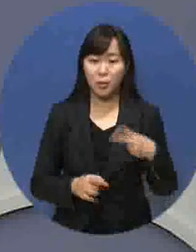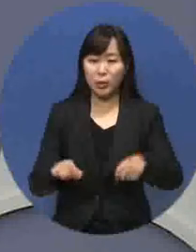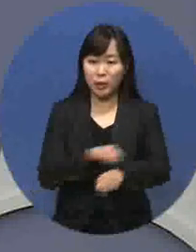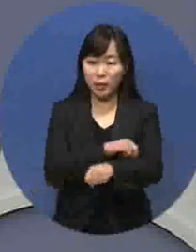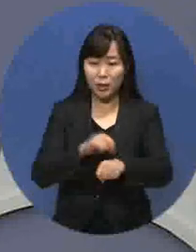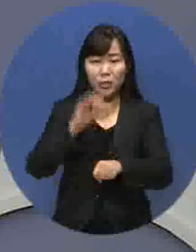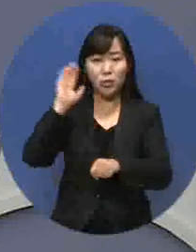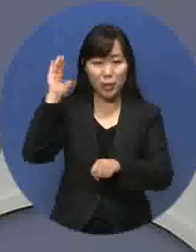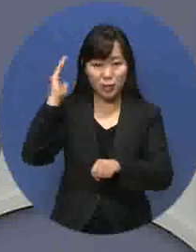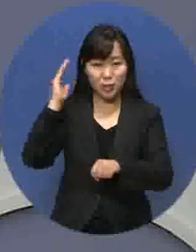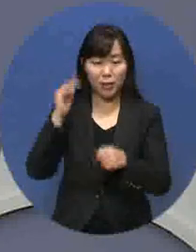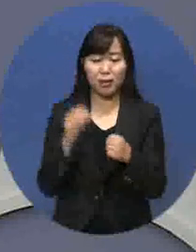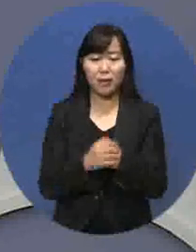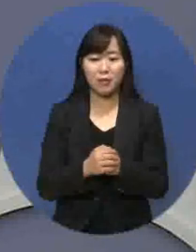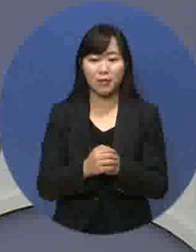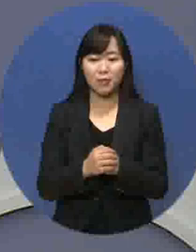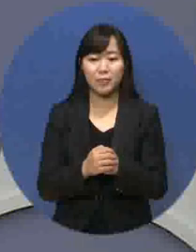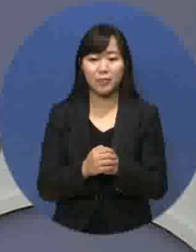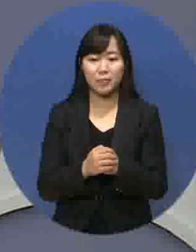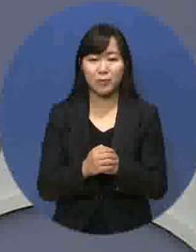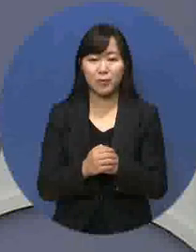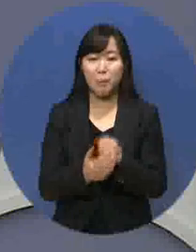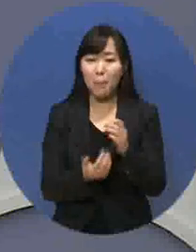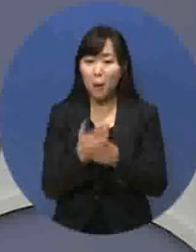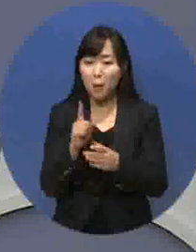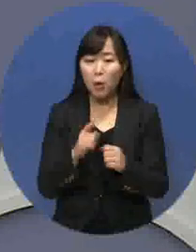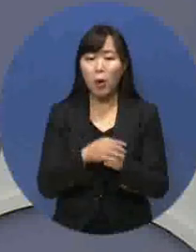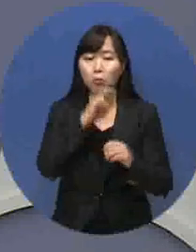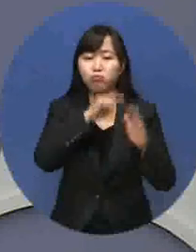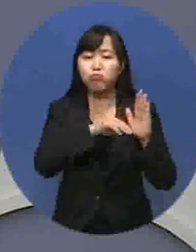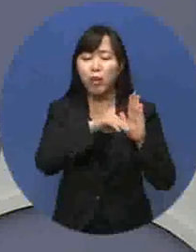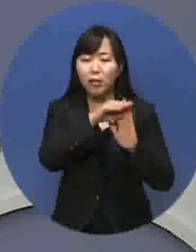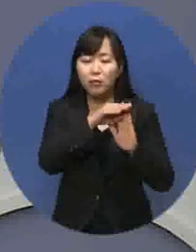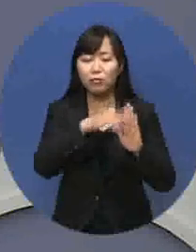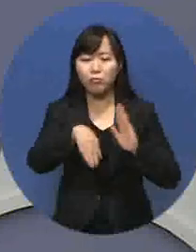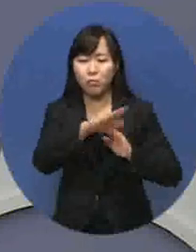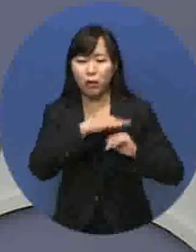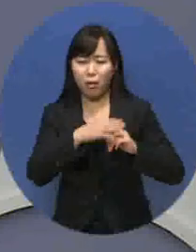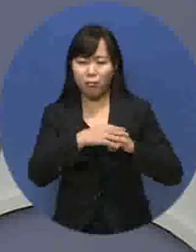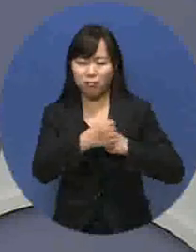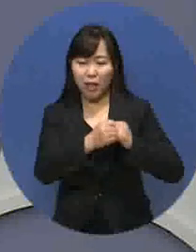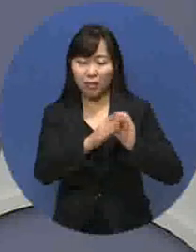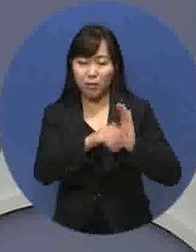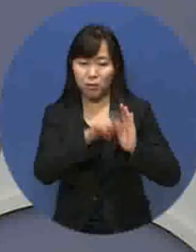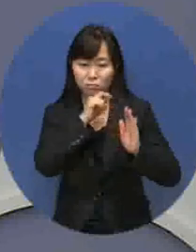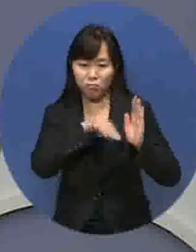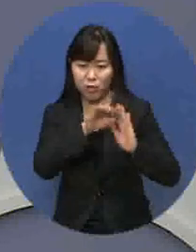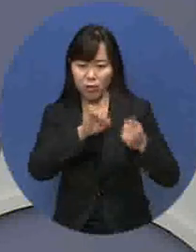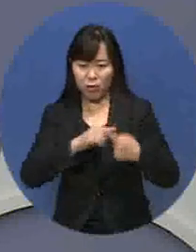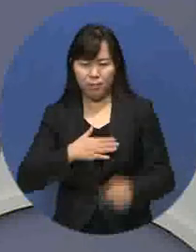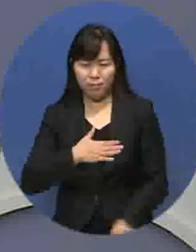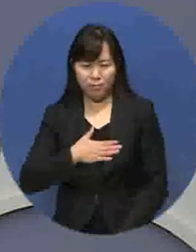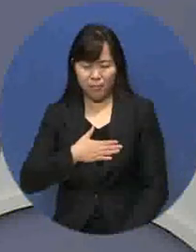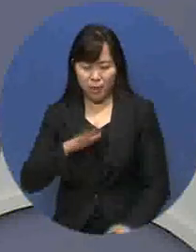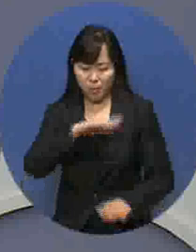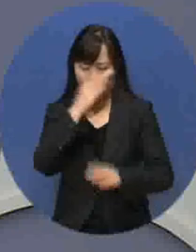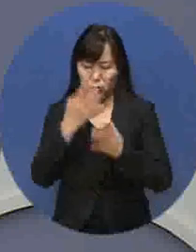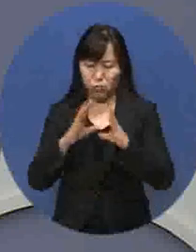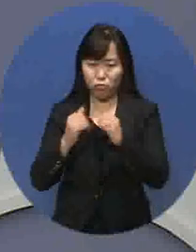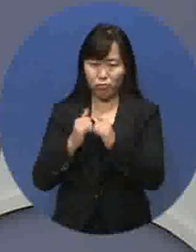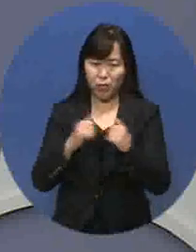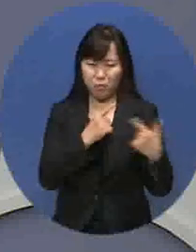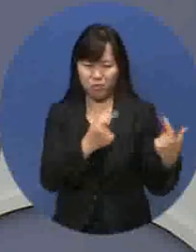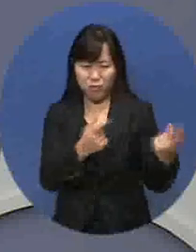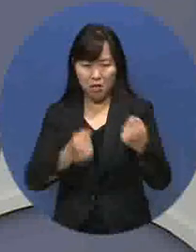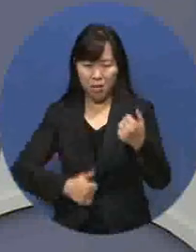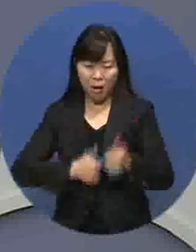이제 최근에 어찌됐든 이제 벌어진 게 북이 한참 우리랑 대결하고 있을 땐 우리도 이제 북에 대한 감정이 전 국민이 똑같았던 것